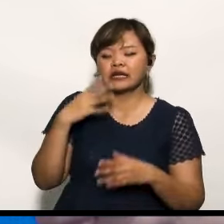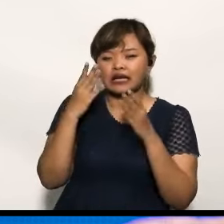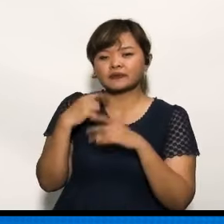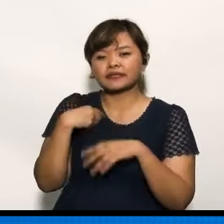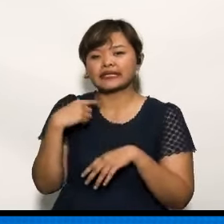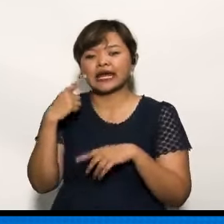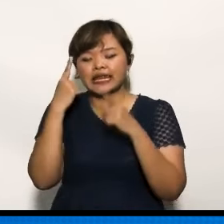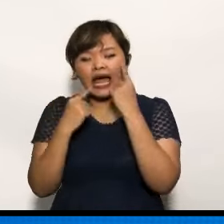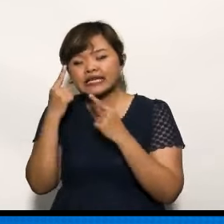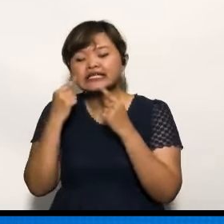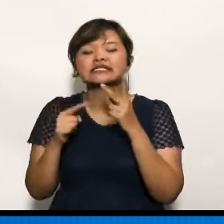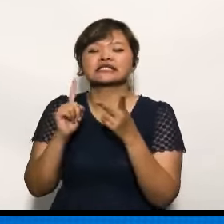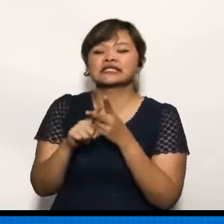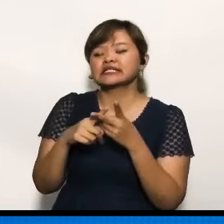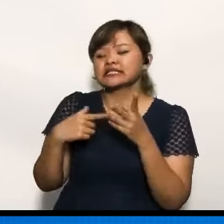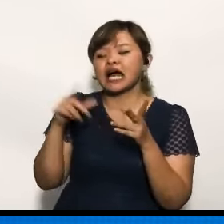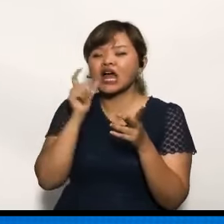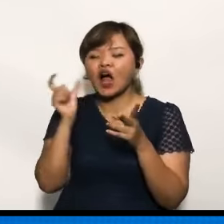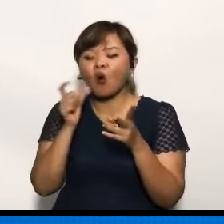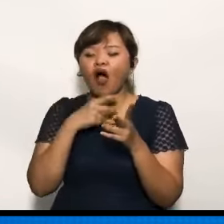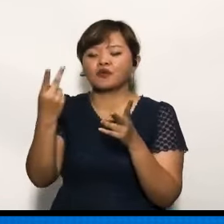Sampai kita berdua ketawa.